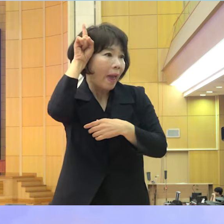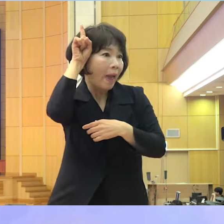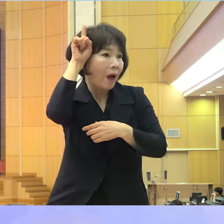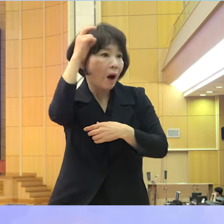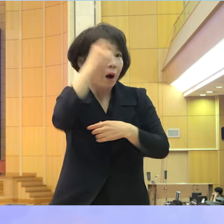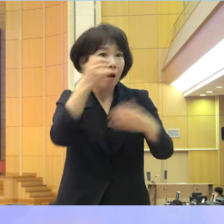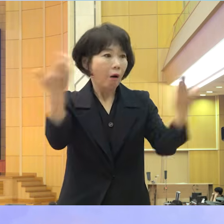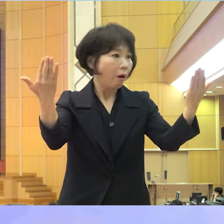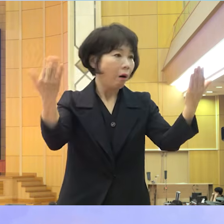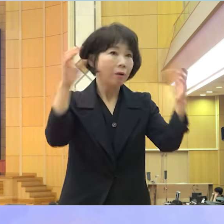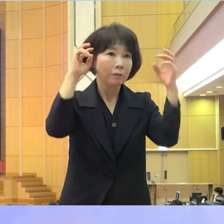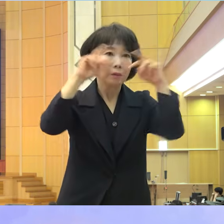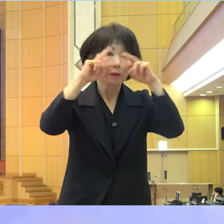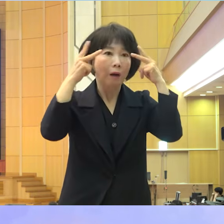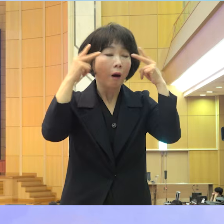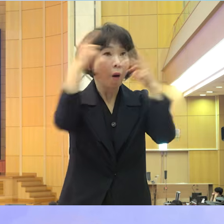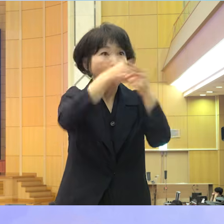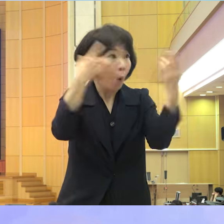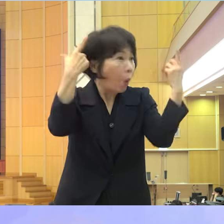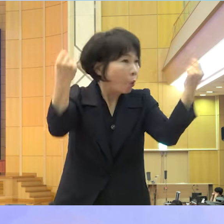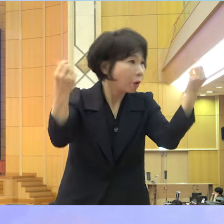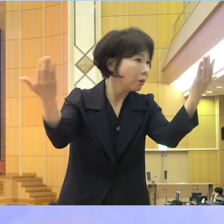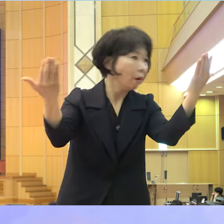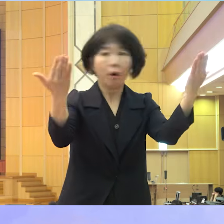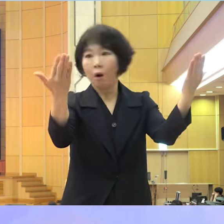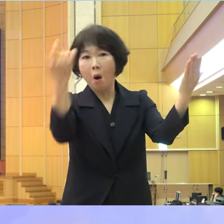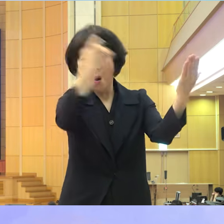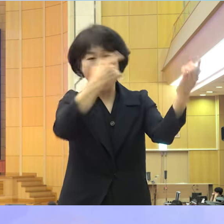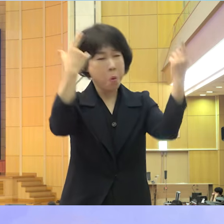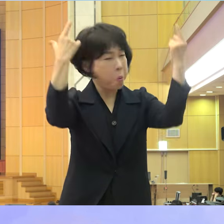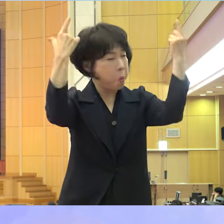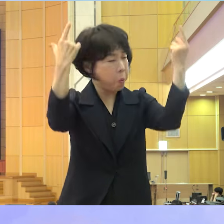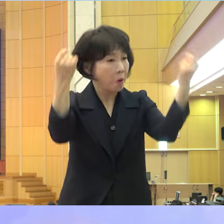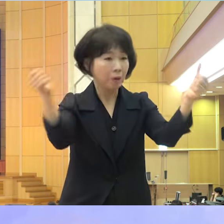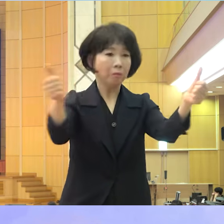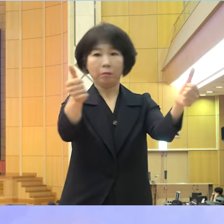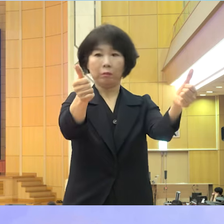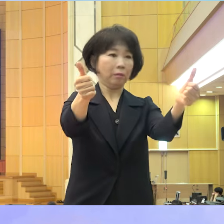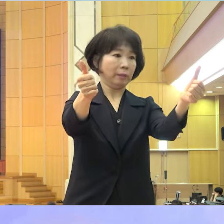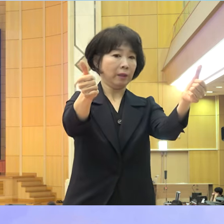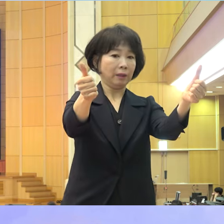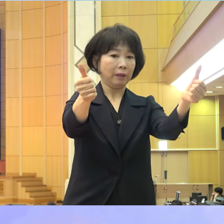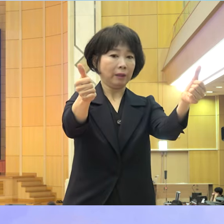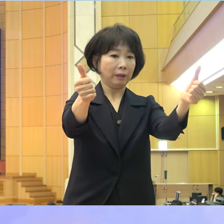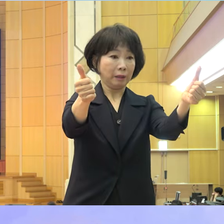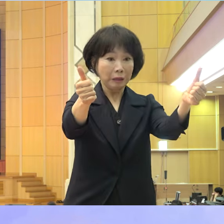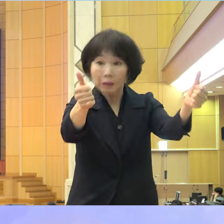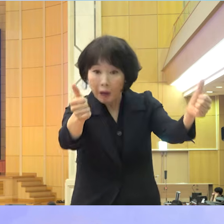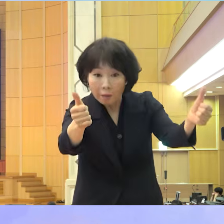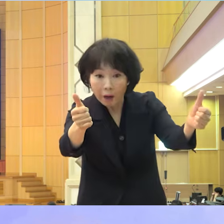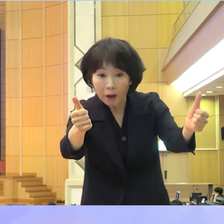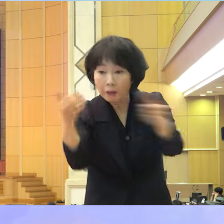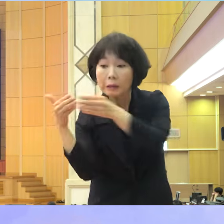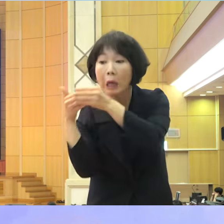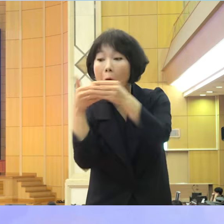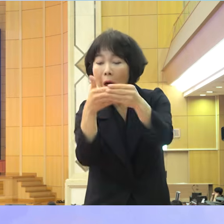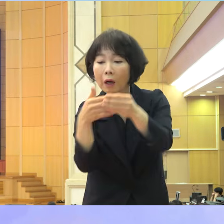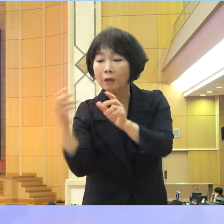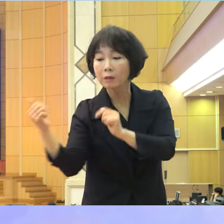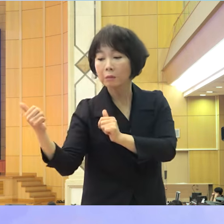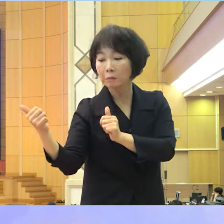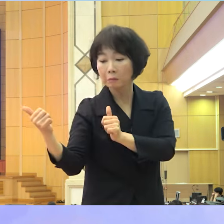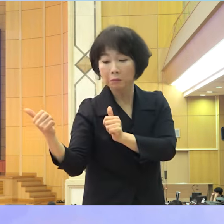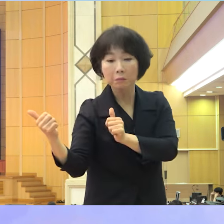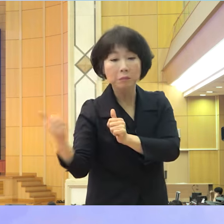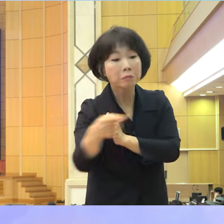놓고도 알아보기가 어려울 정도로 쌍둥이가 똑같아. 쌍둥이를 갖다 놓고 똑같은 응? 쌍둥이를 갖다 놓고